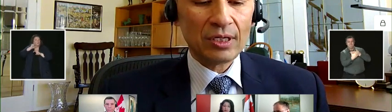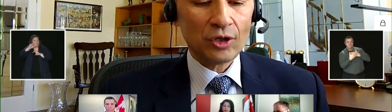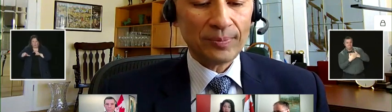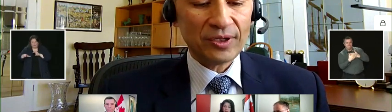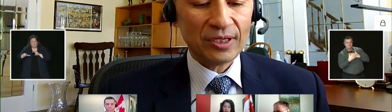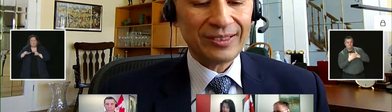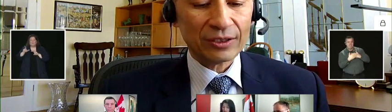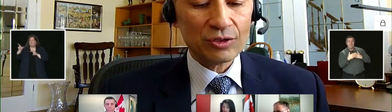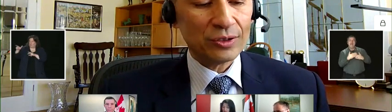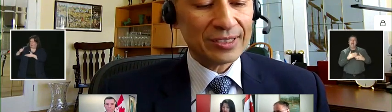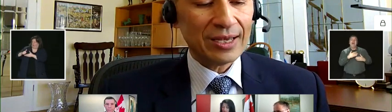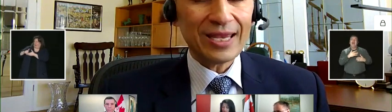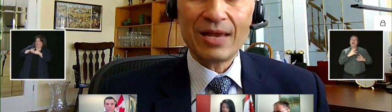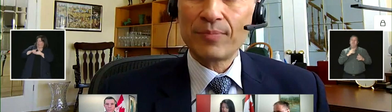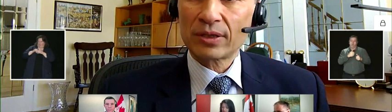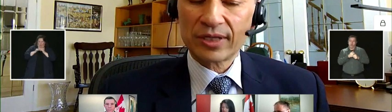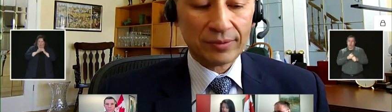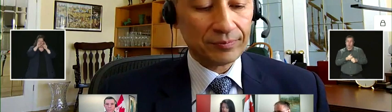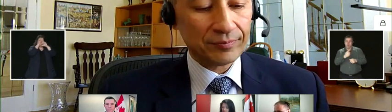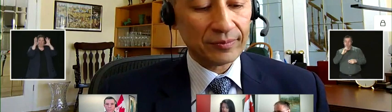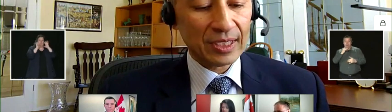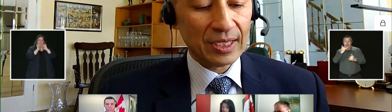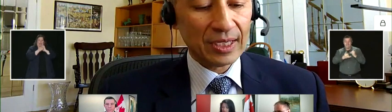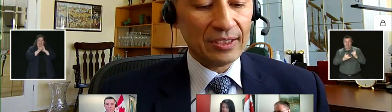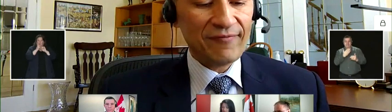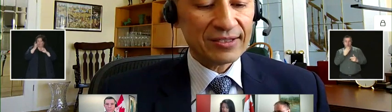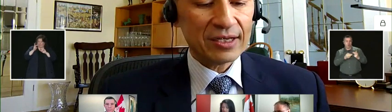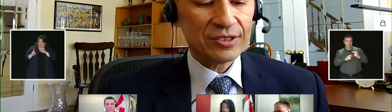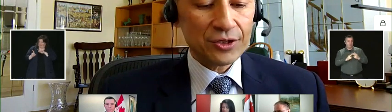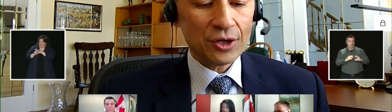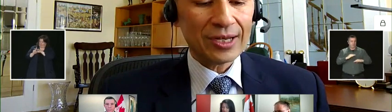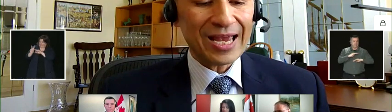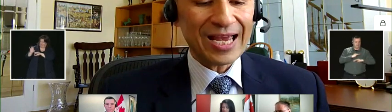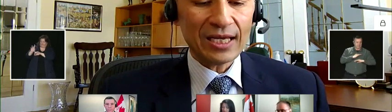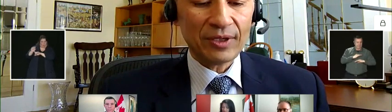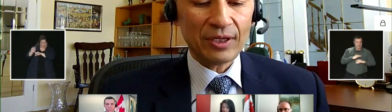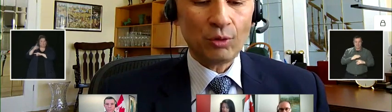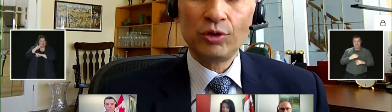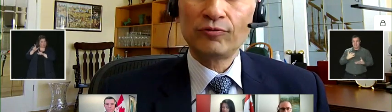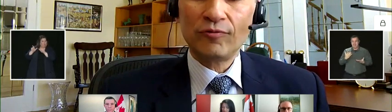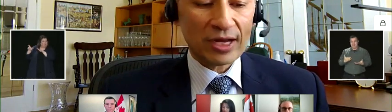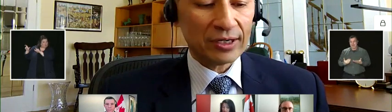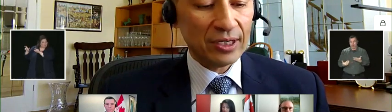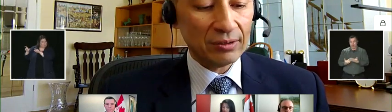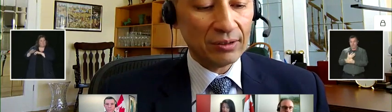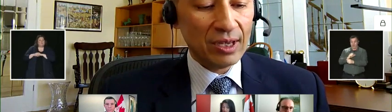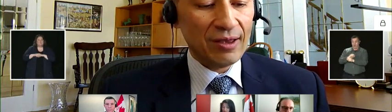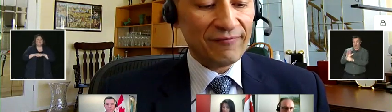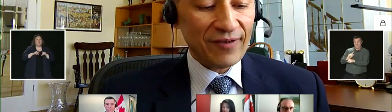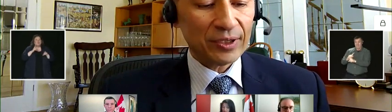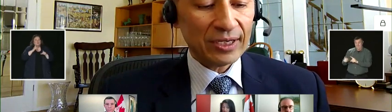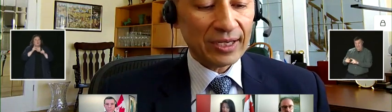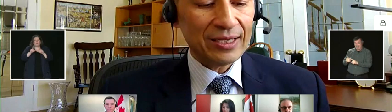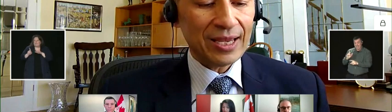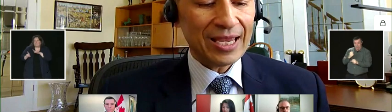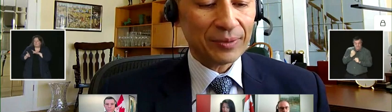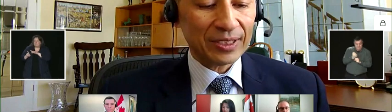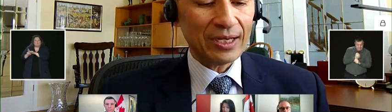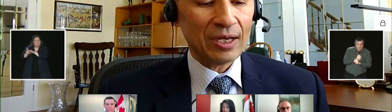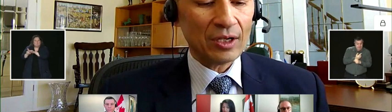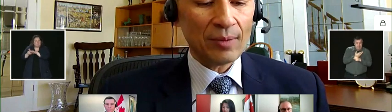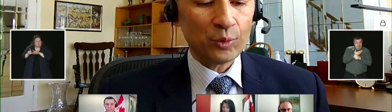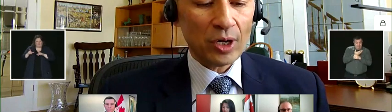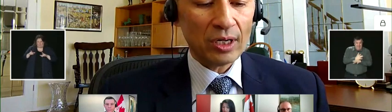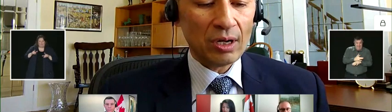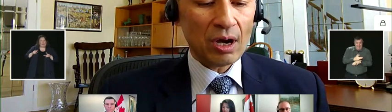permettront d'obtenir des résultats importants. Des vaccins sûrs, adaptés aux nouveaux variants, fabriqués et